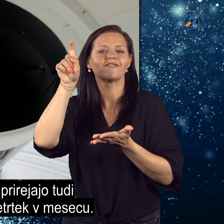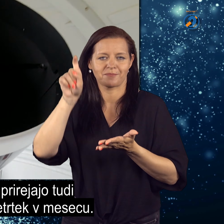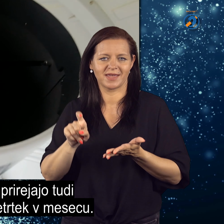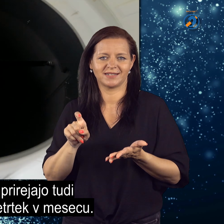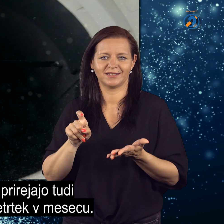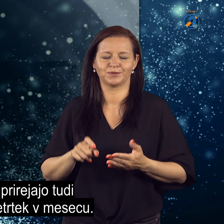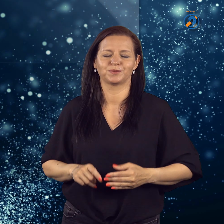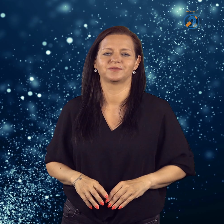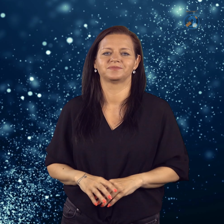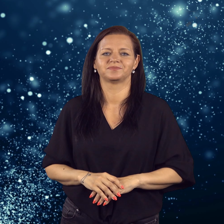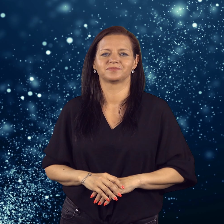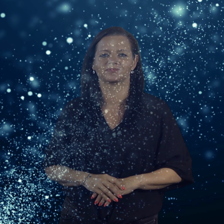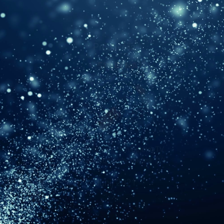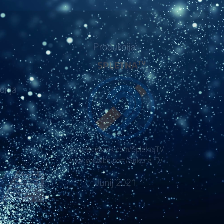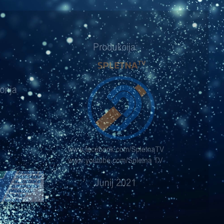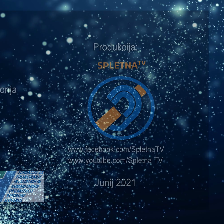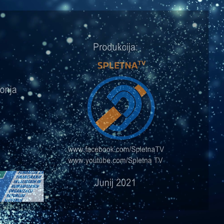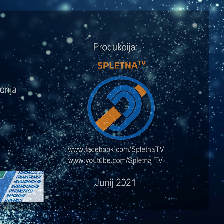mesecu.